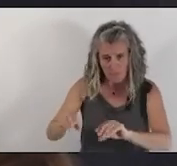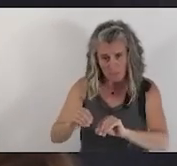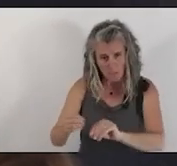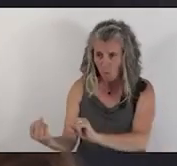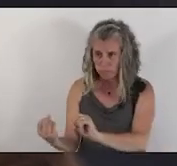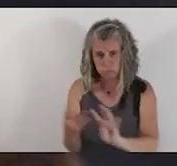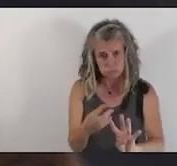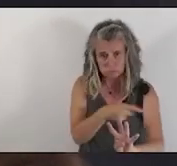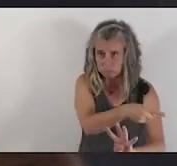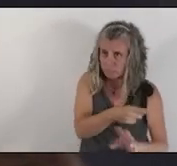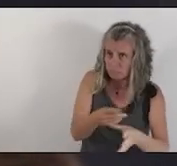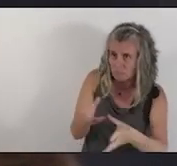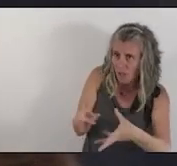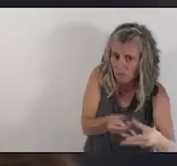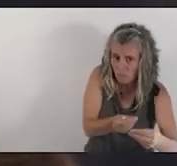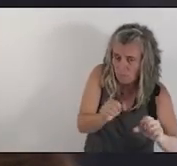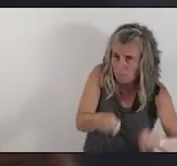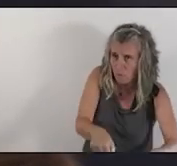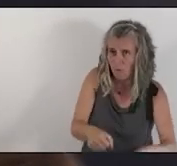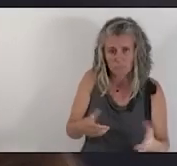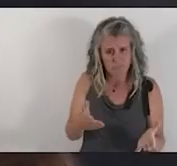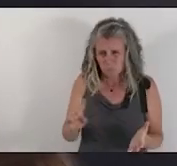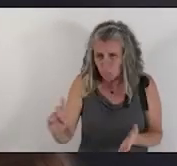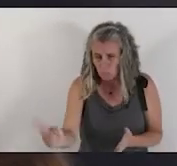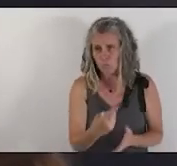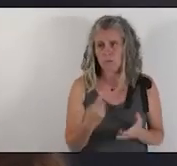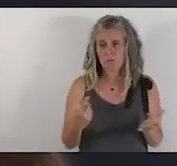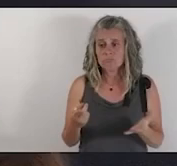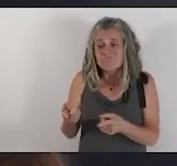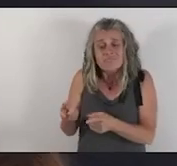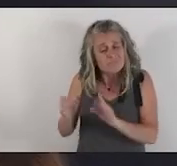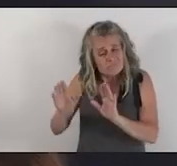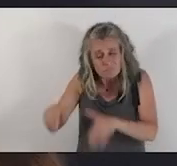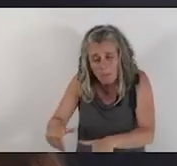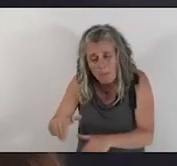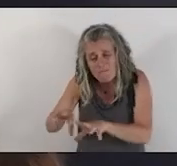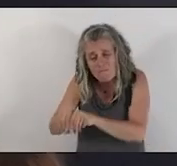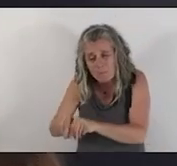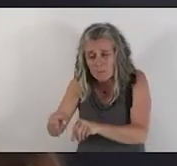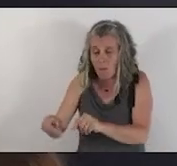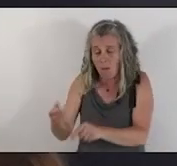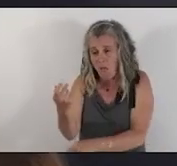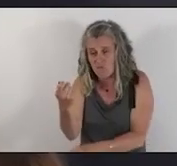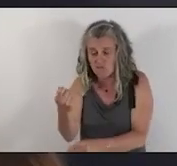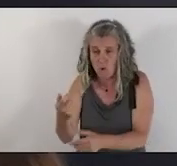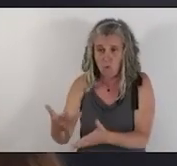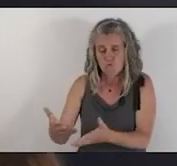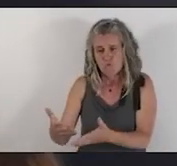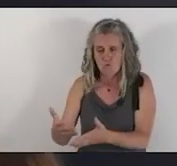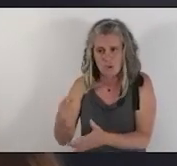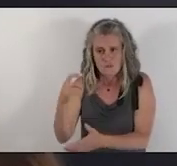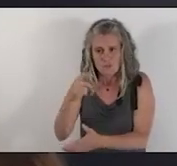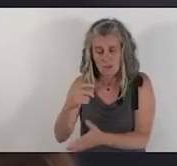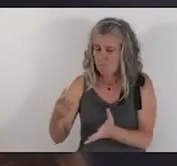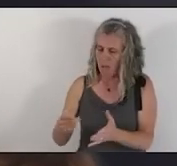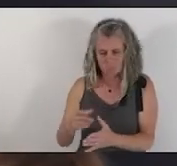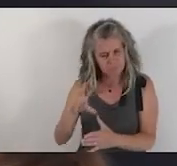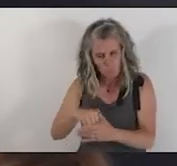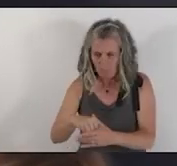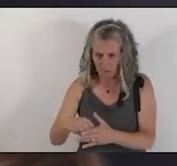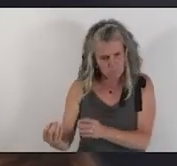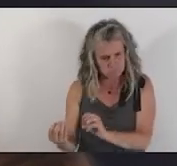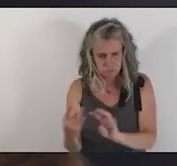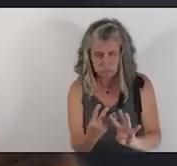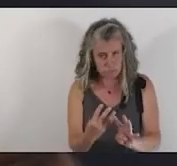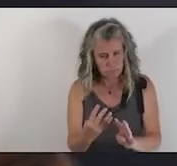les familles sont peu contributives, les moyens soient les mêmes qu'ailleurs. Je vais passer maintenant au